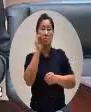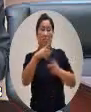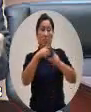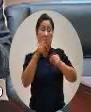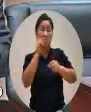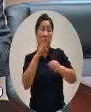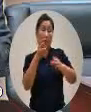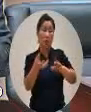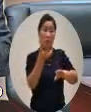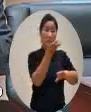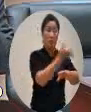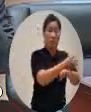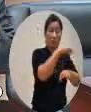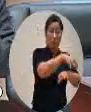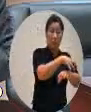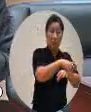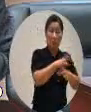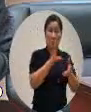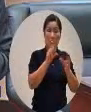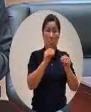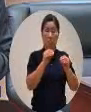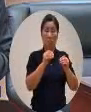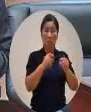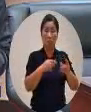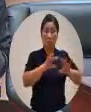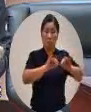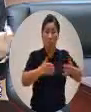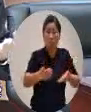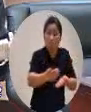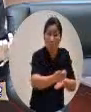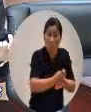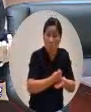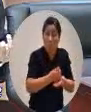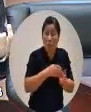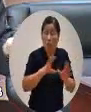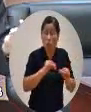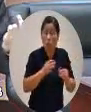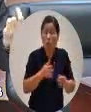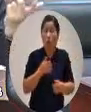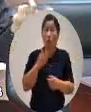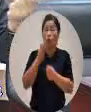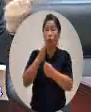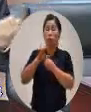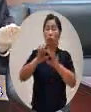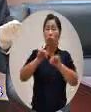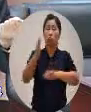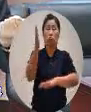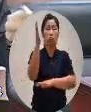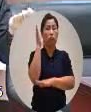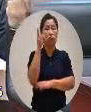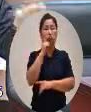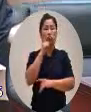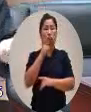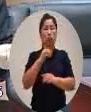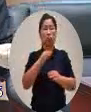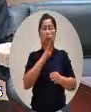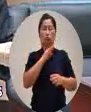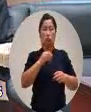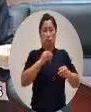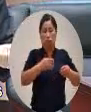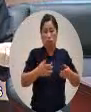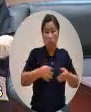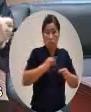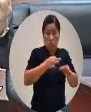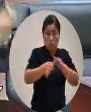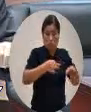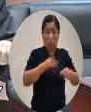那是不是有所謂的徵收但是我問過地震局說它上面寫買賣移轉原因不可能是徵